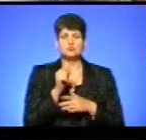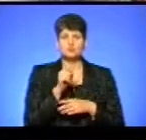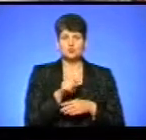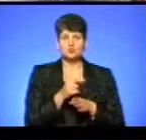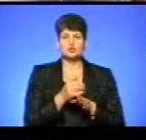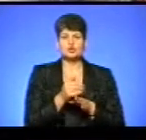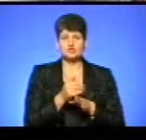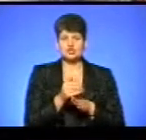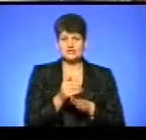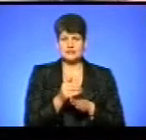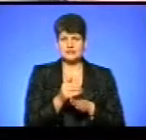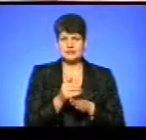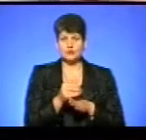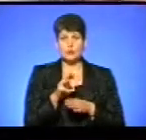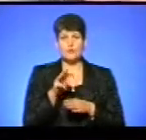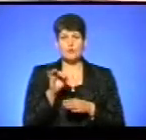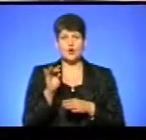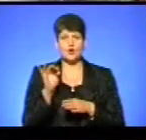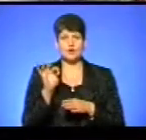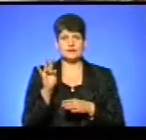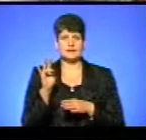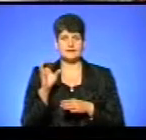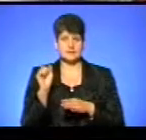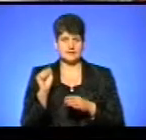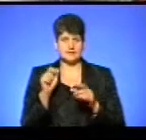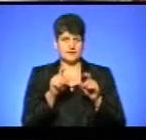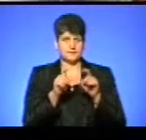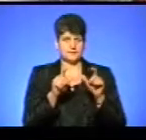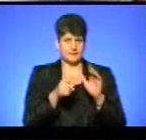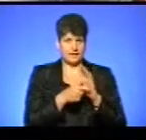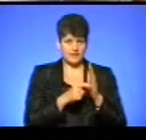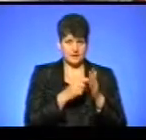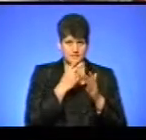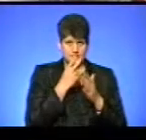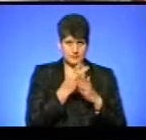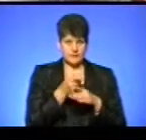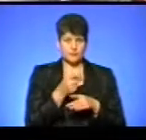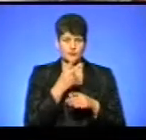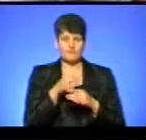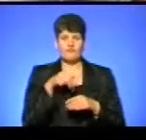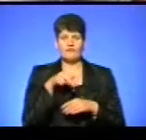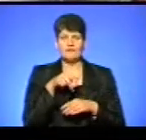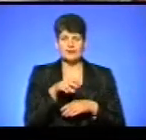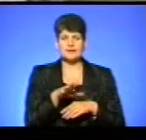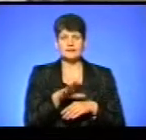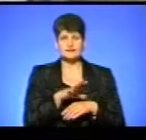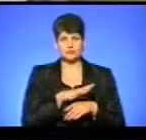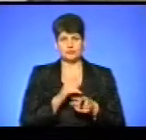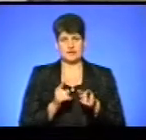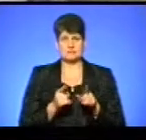частину, це монастирські булікелії, ми бачимо, і вона відтворює якраз той вхід, який він був